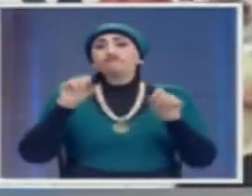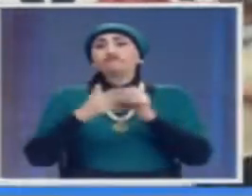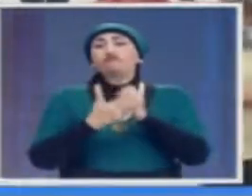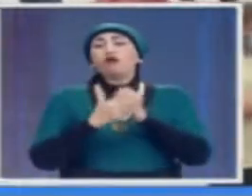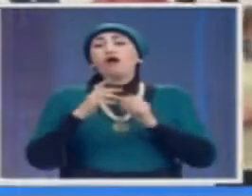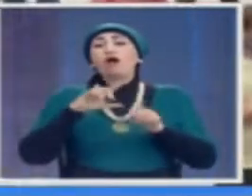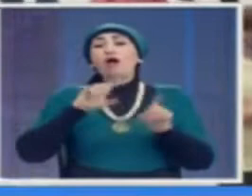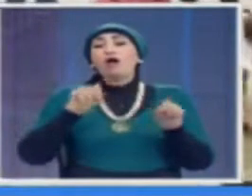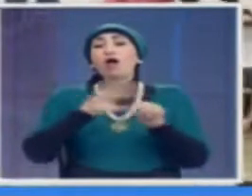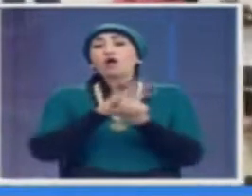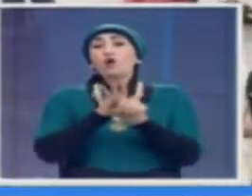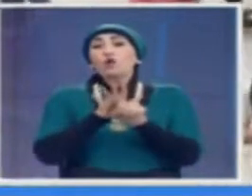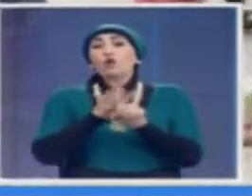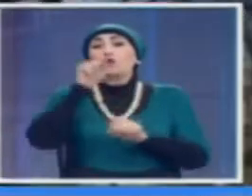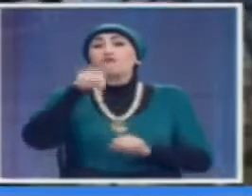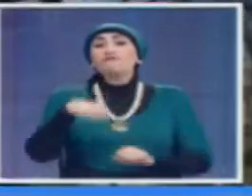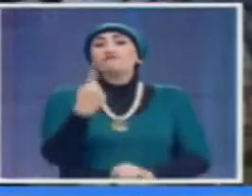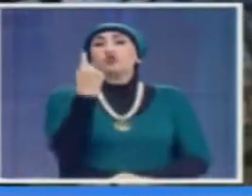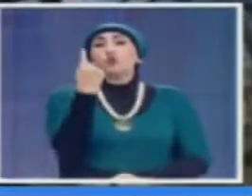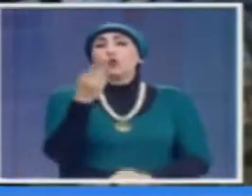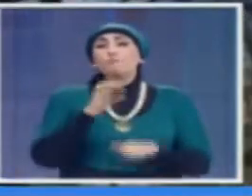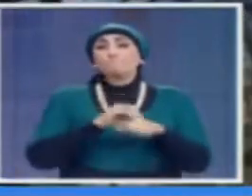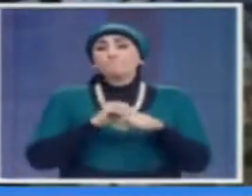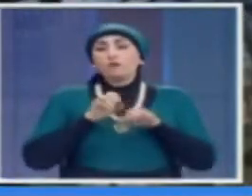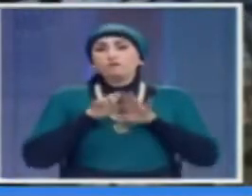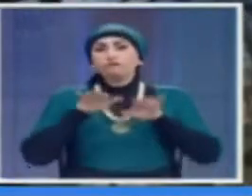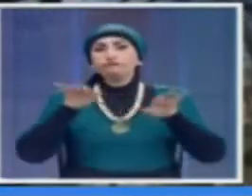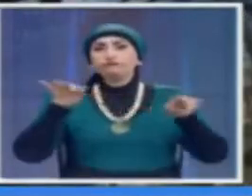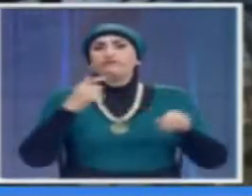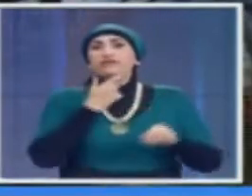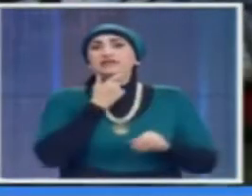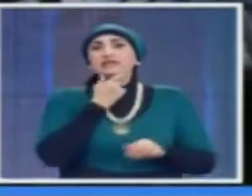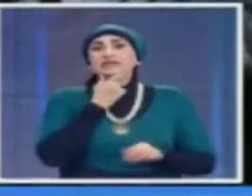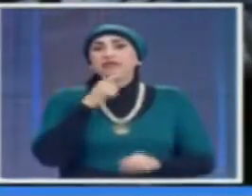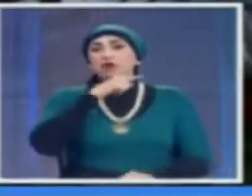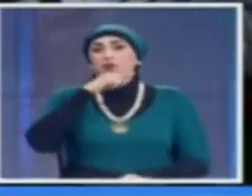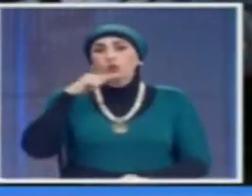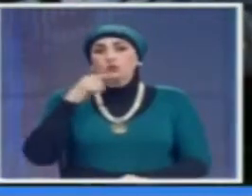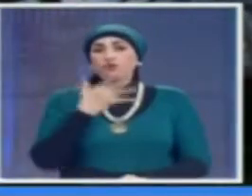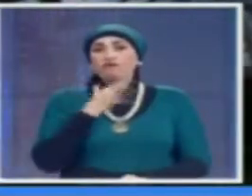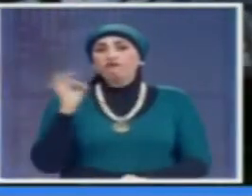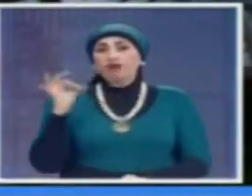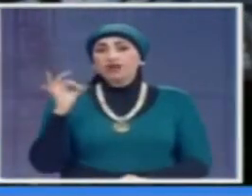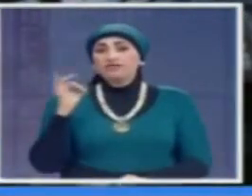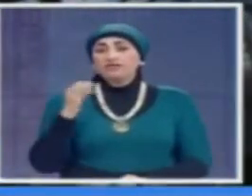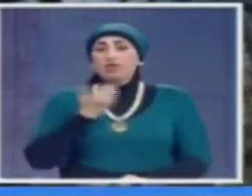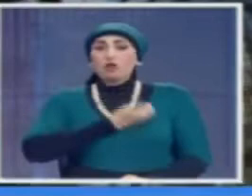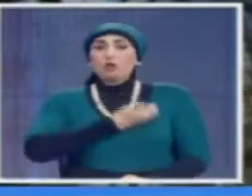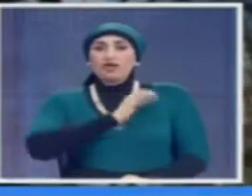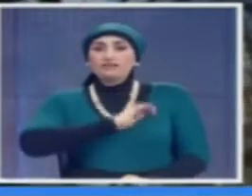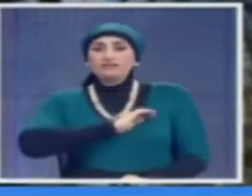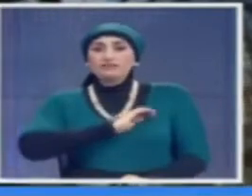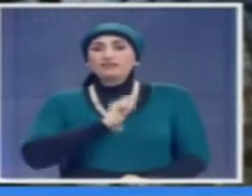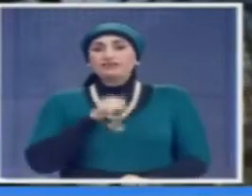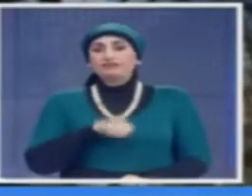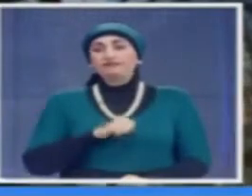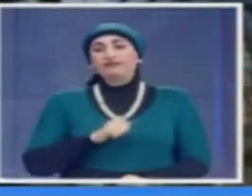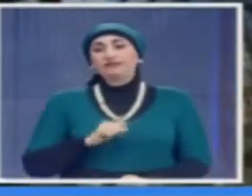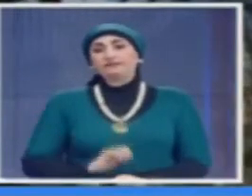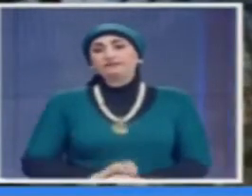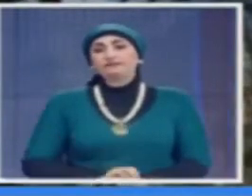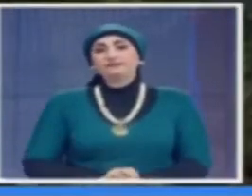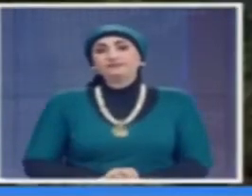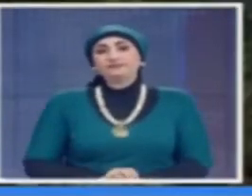أكثر من 100,000 حالة إصابة بفيروس كورونا في يوم واحد، وتركز التفشي في